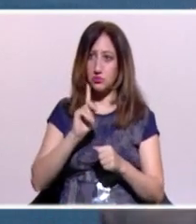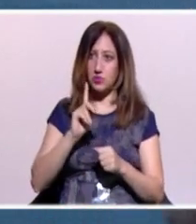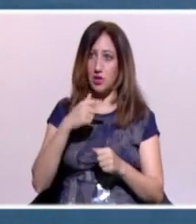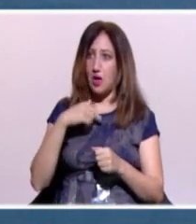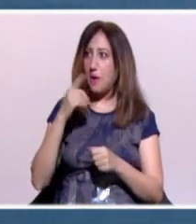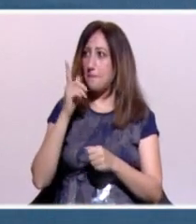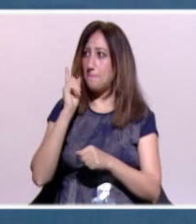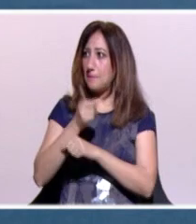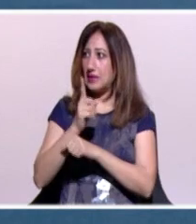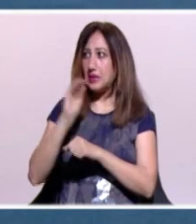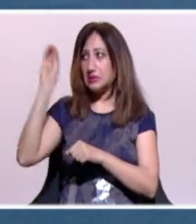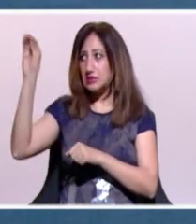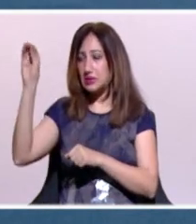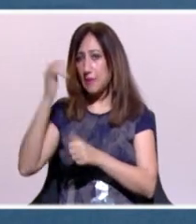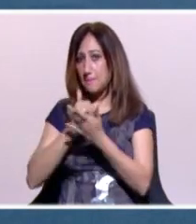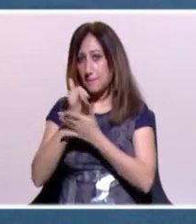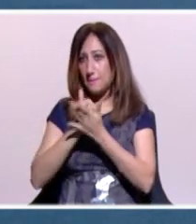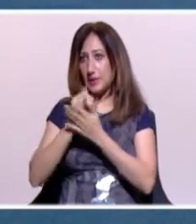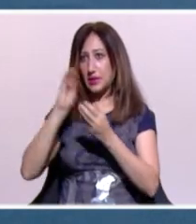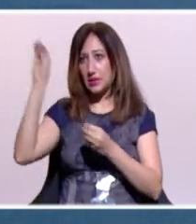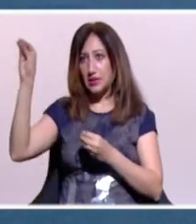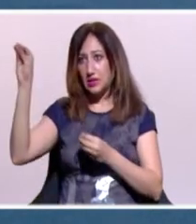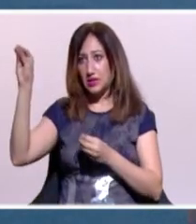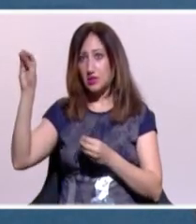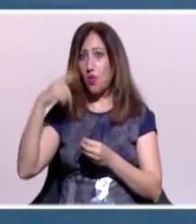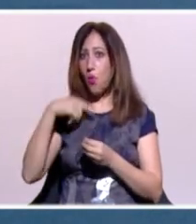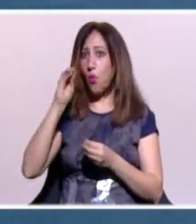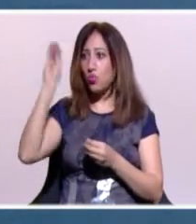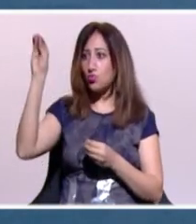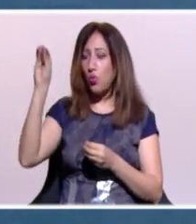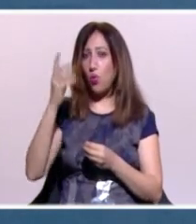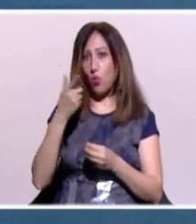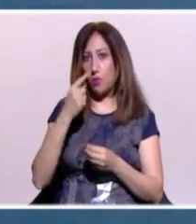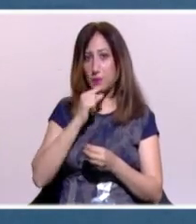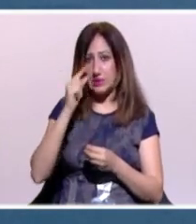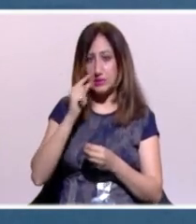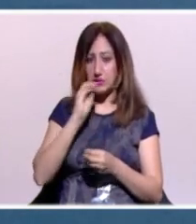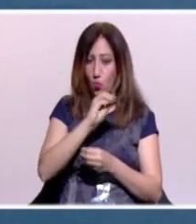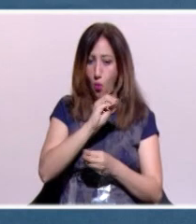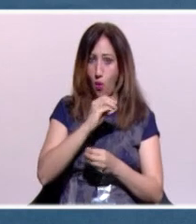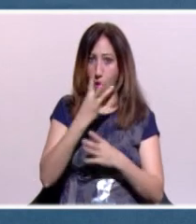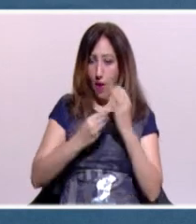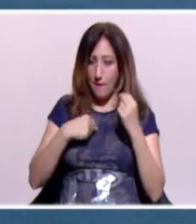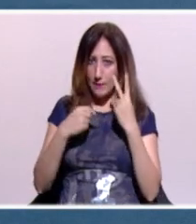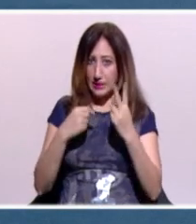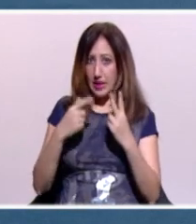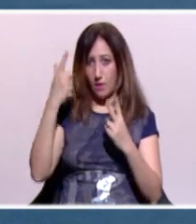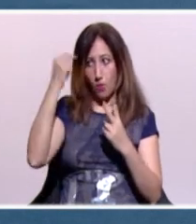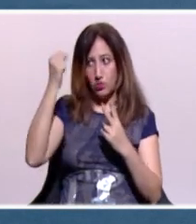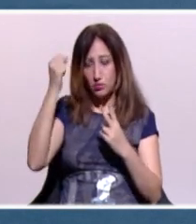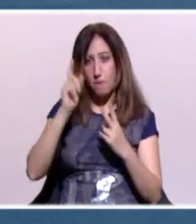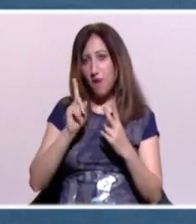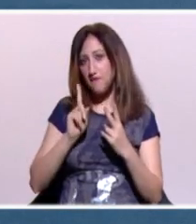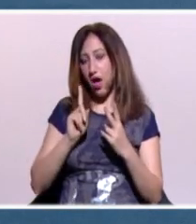المدرسة بالأفكار دي. الحقيقة عبد الرحيم وقف عندها من غير ما احكي له، هي لمست بس حاجة حصلت عندي. فده كان جرس إنذار